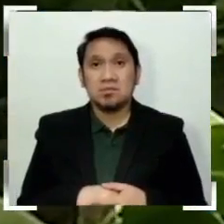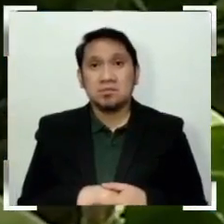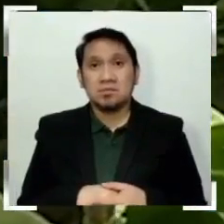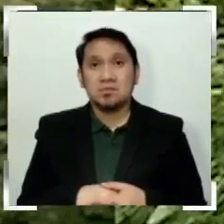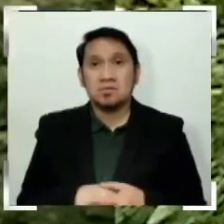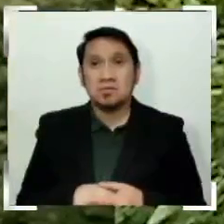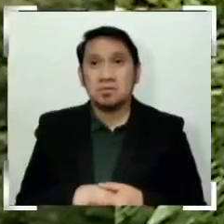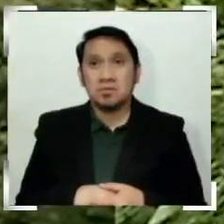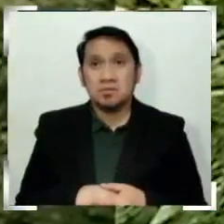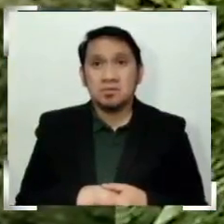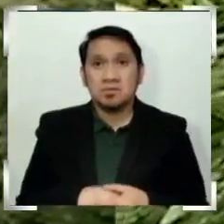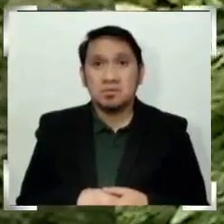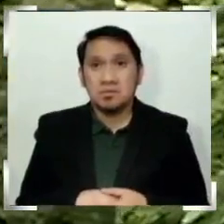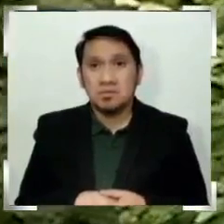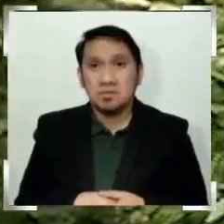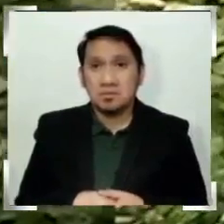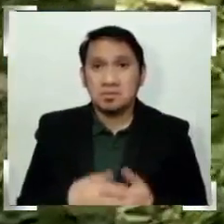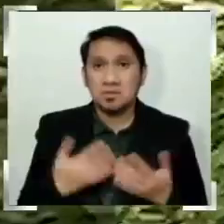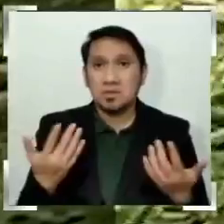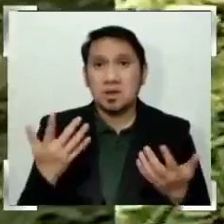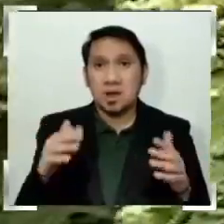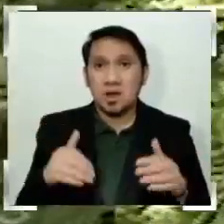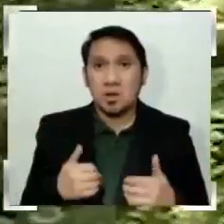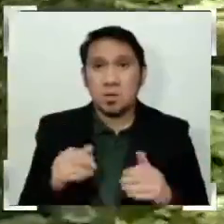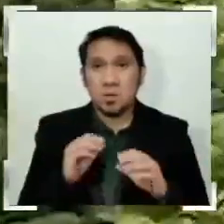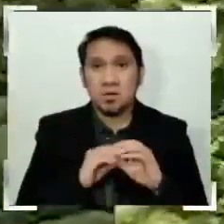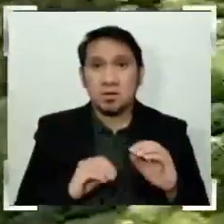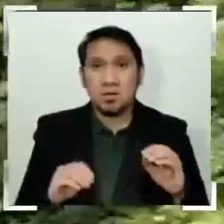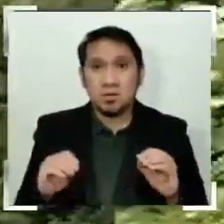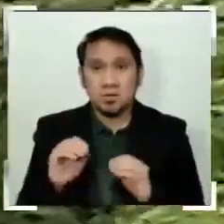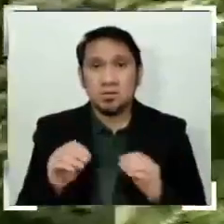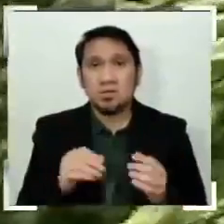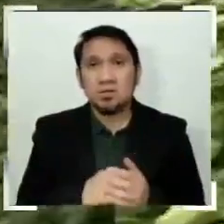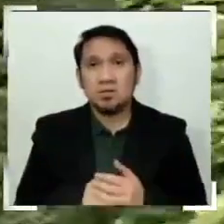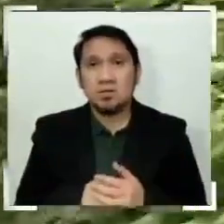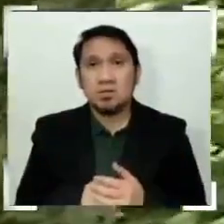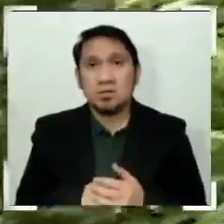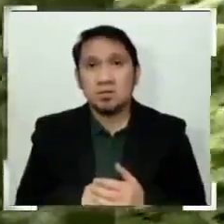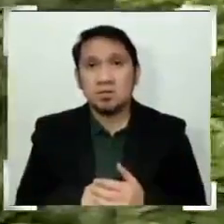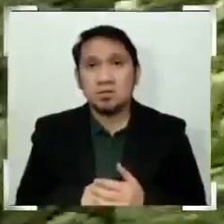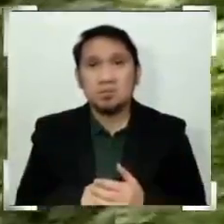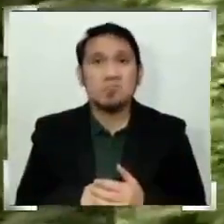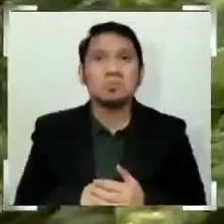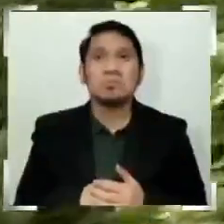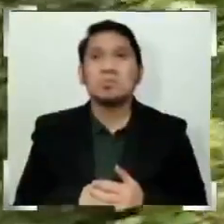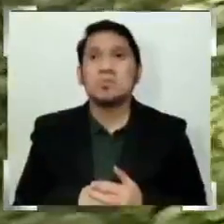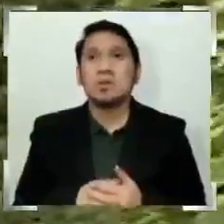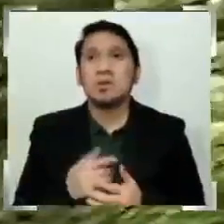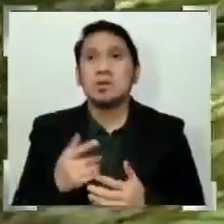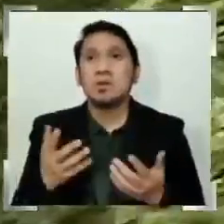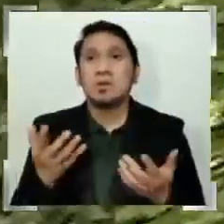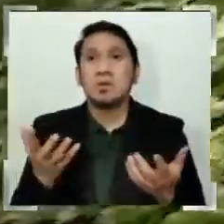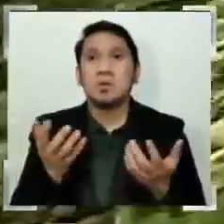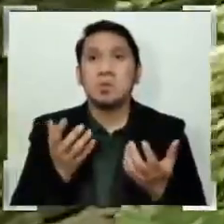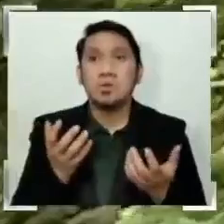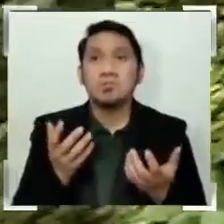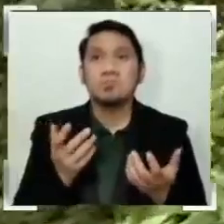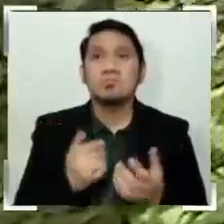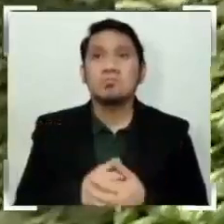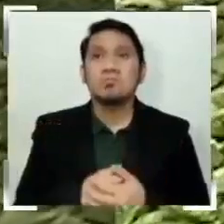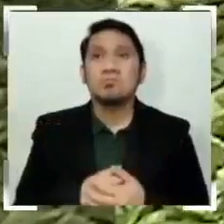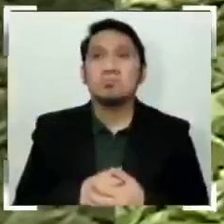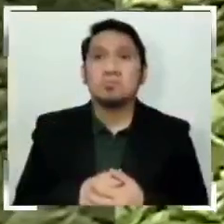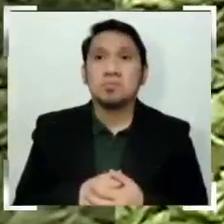lugi naman, wala na may mabalik kay Tuanpod. Kami mag-uuma, sir. Gusto na mo patagpuan ang mga kuhan,